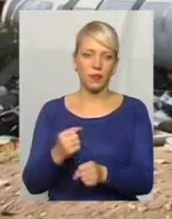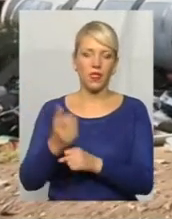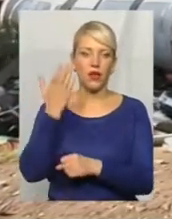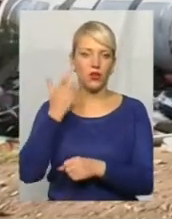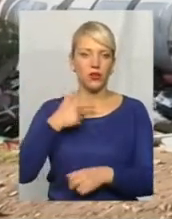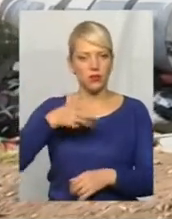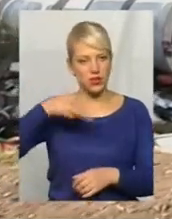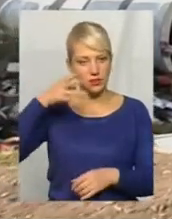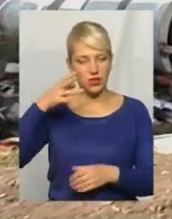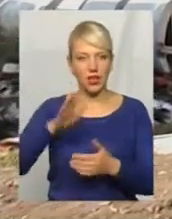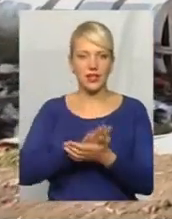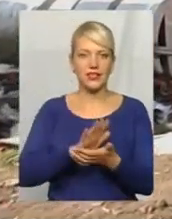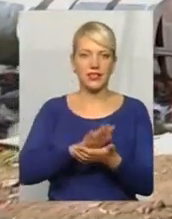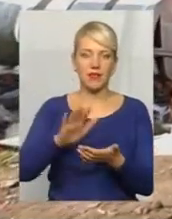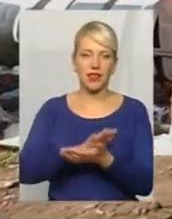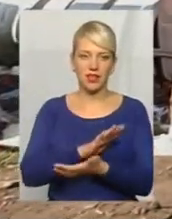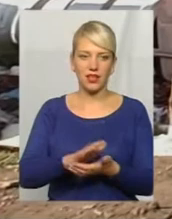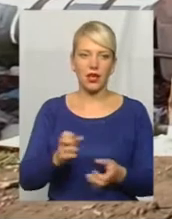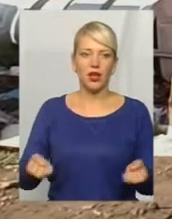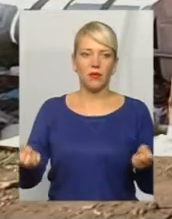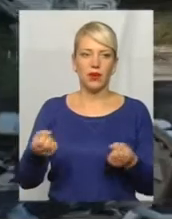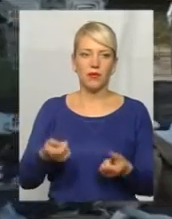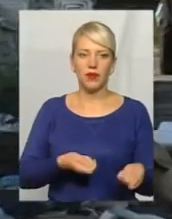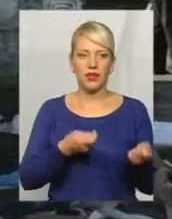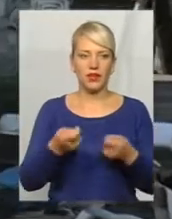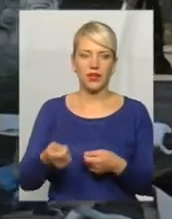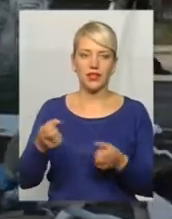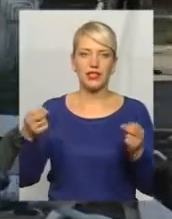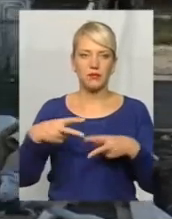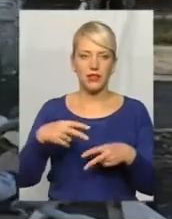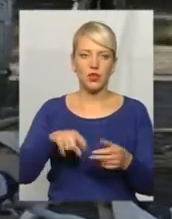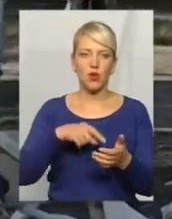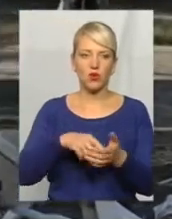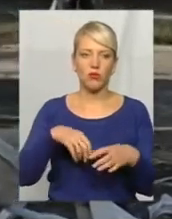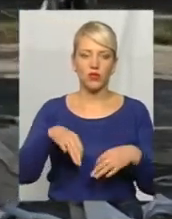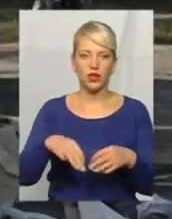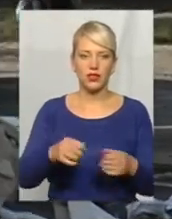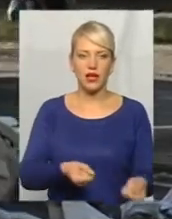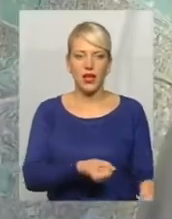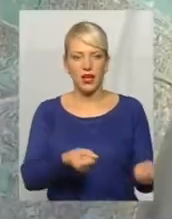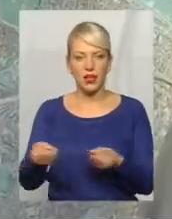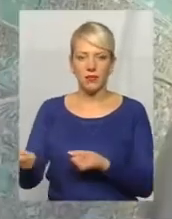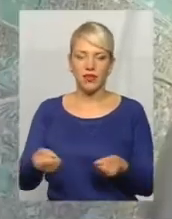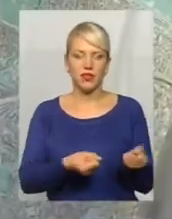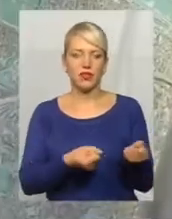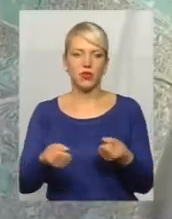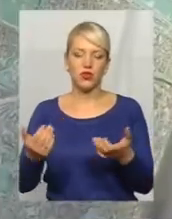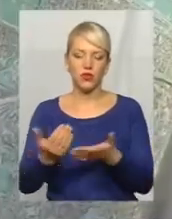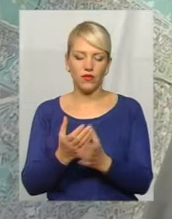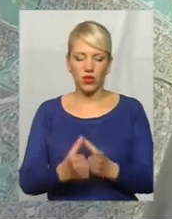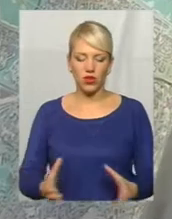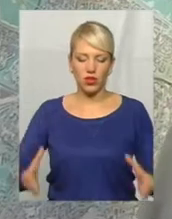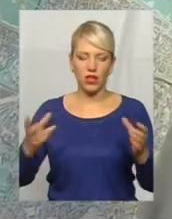смітник біля Ранкової, 5, під'їхали спецкомунтранцівці і перетягли контейнери на новий асфальтований майданчик. Дійсно, ми збиралися поставити